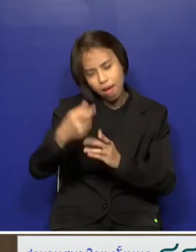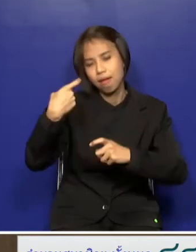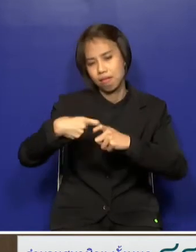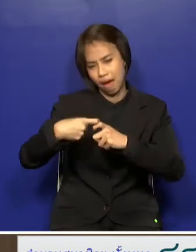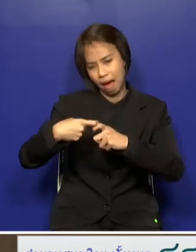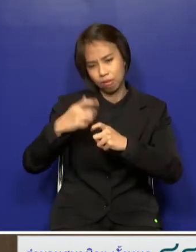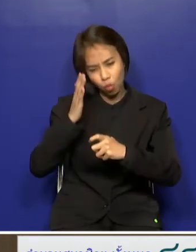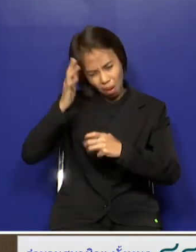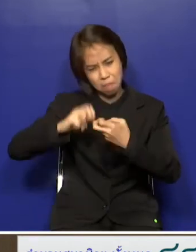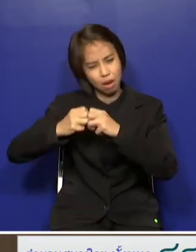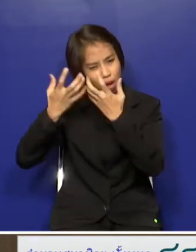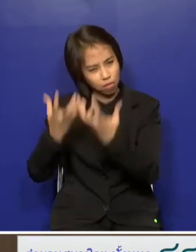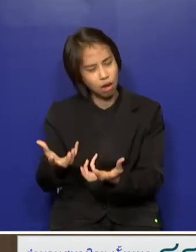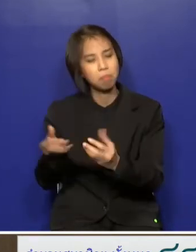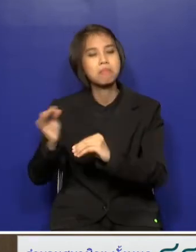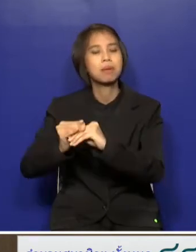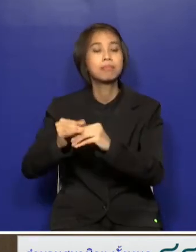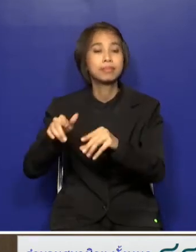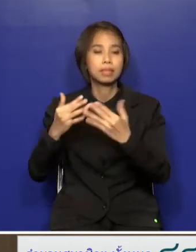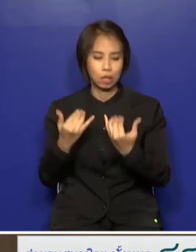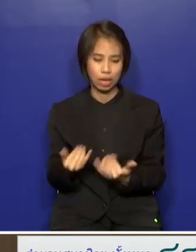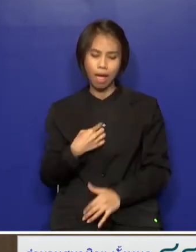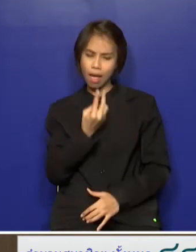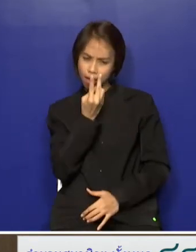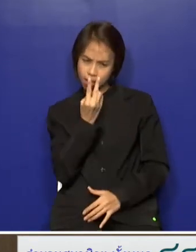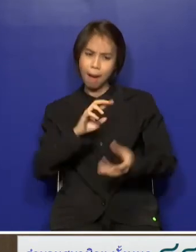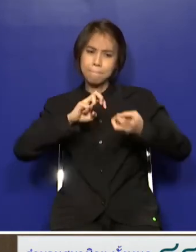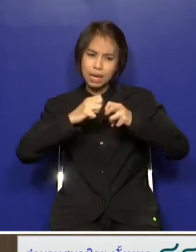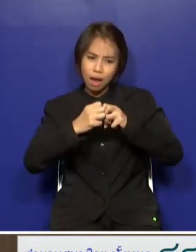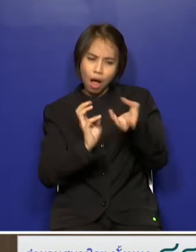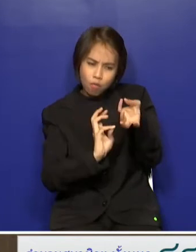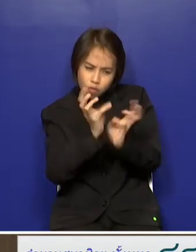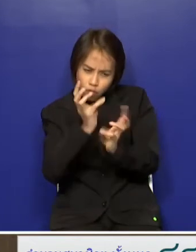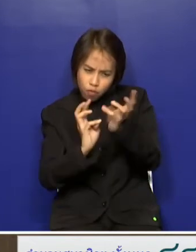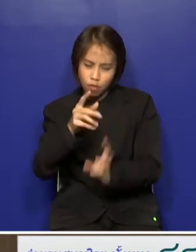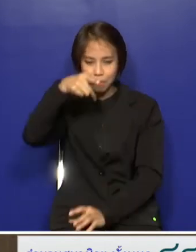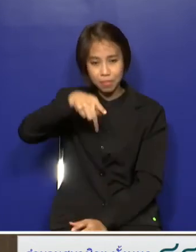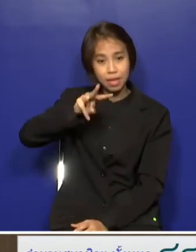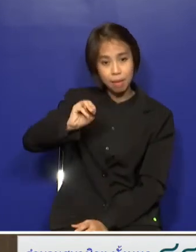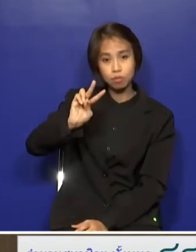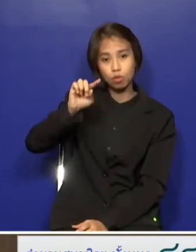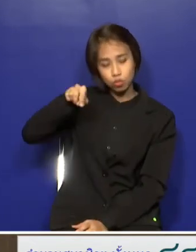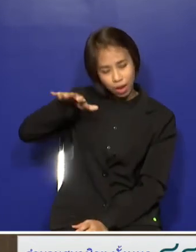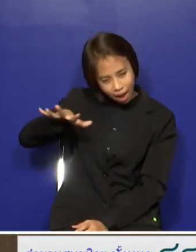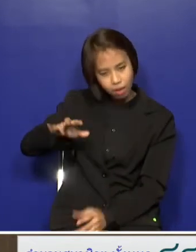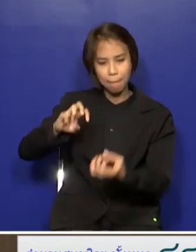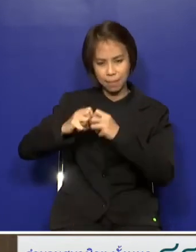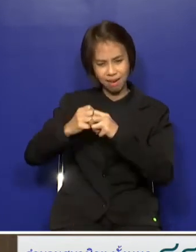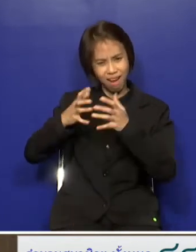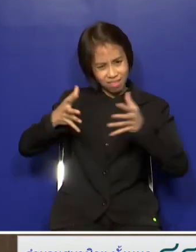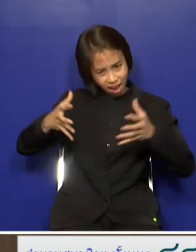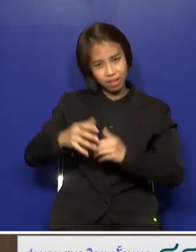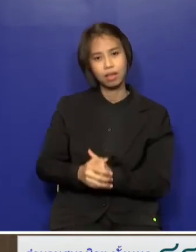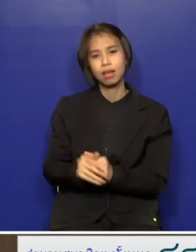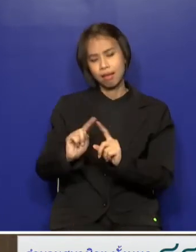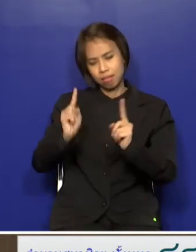ซึ่งดิฉันเห็นว่าปัญหาฝุ่น PM 2.5 เนี่ยมันเป็นปัญหาระดับชาติไม่ต่างอะไรกับวิกฤตโควิดนะคะและมันไม่ใช่เรื่องของกระทรวง